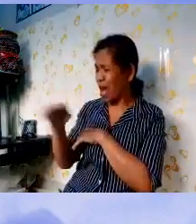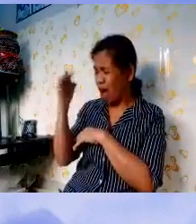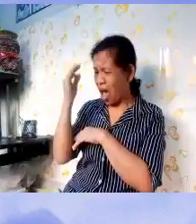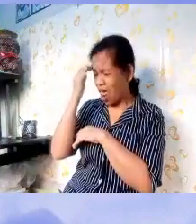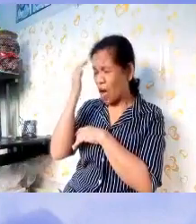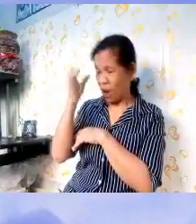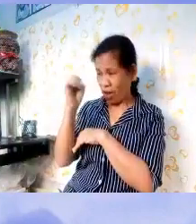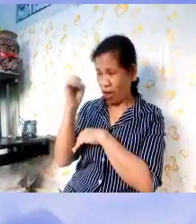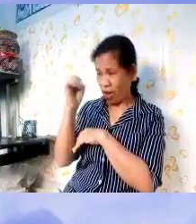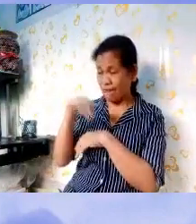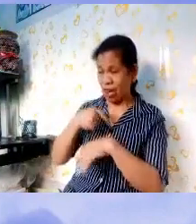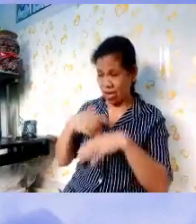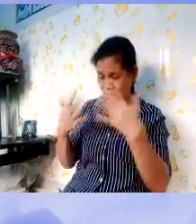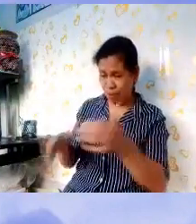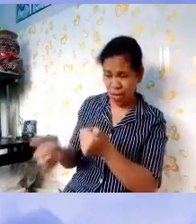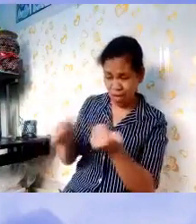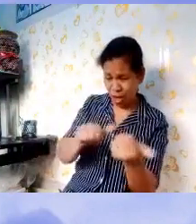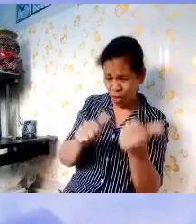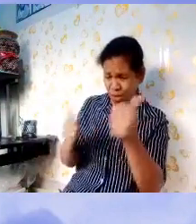Kasi po mga kapatid,